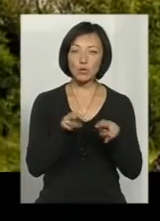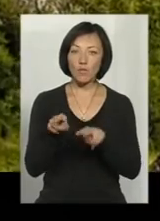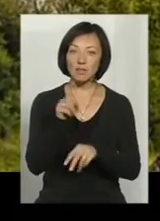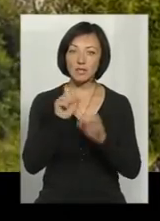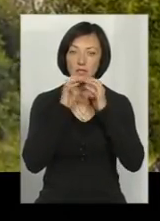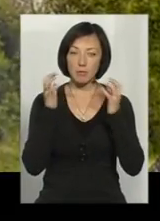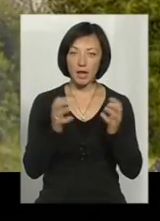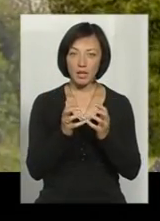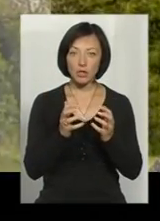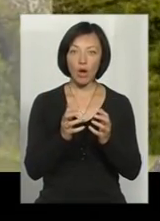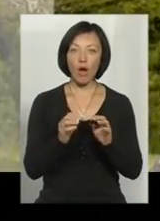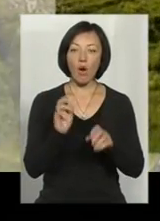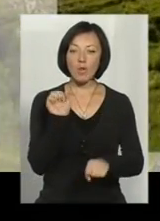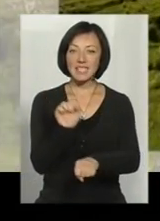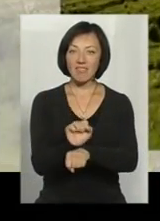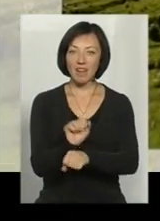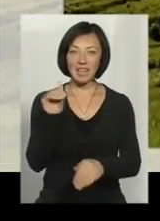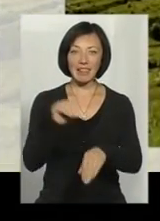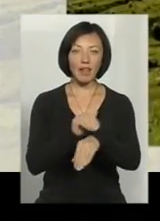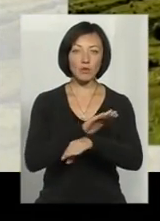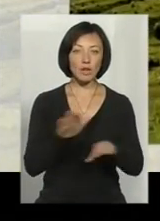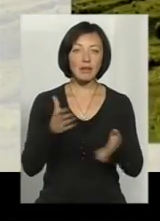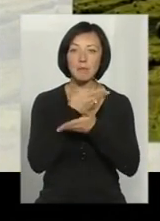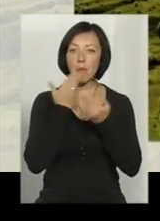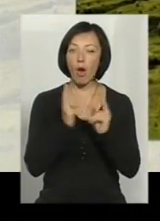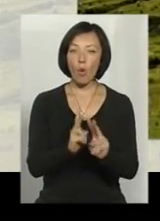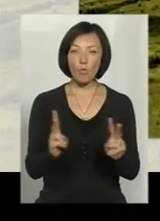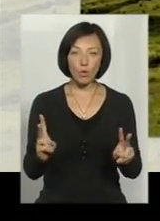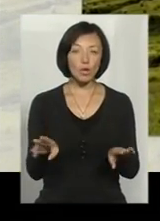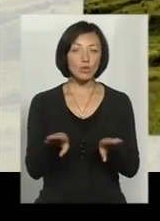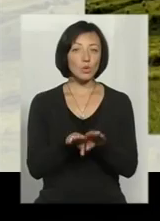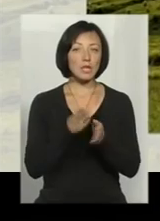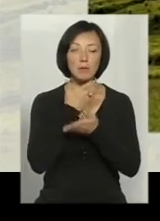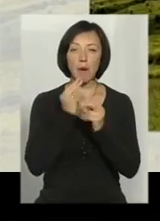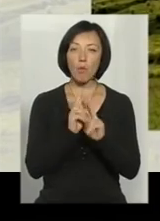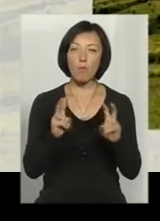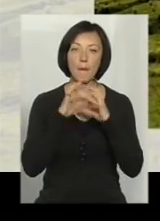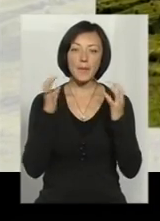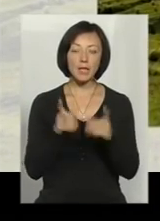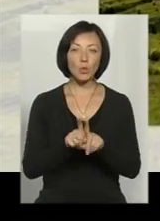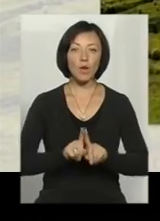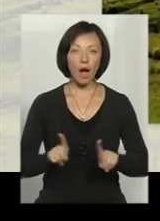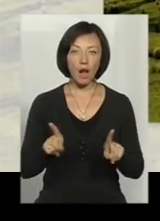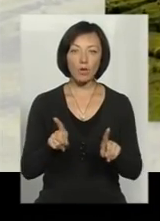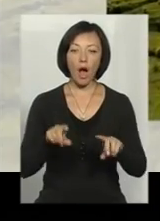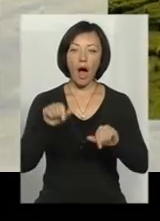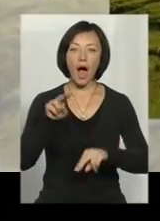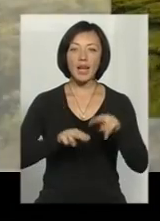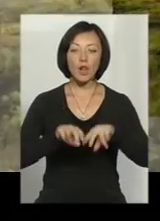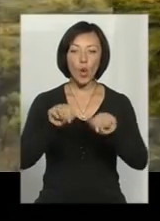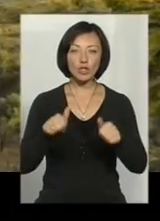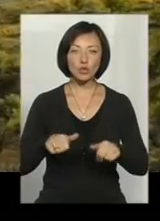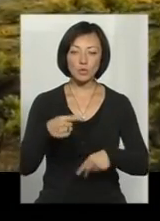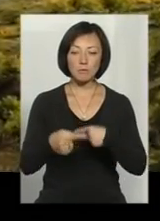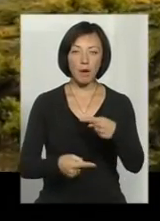збереженням, консервацією та недоторканністю немає кому. Схоже, що немає кому берегти не лише унікальну археологічну спадщину,